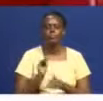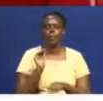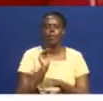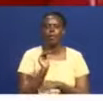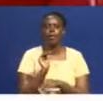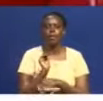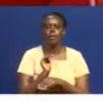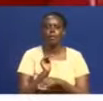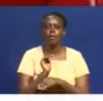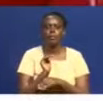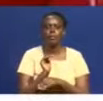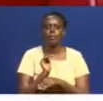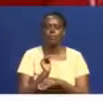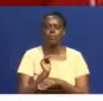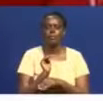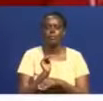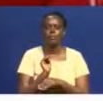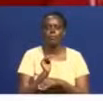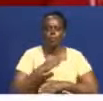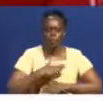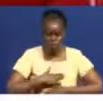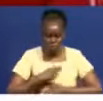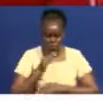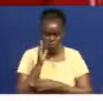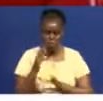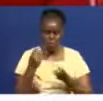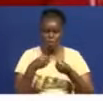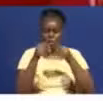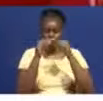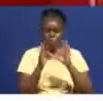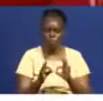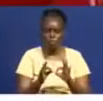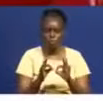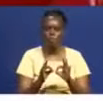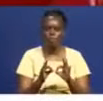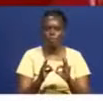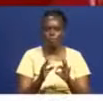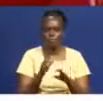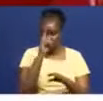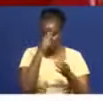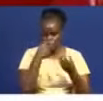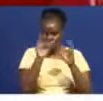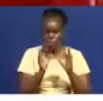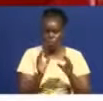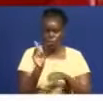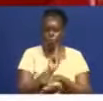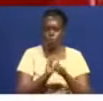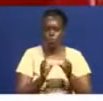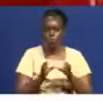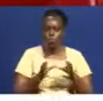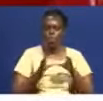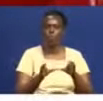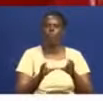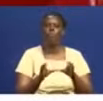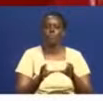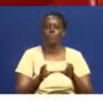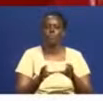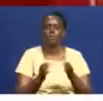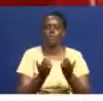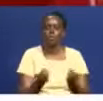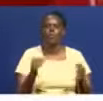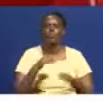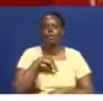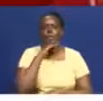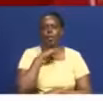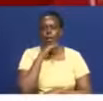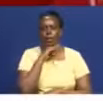Naomba Be Speaker, wale maafisa wote ambao waliweza kutumia nguvu hadi kuangamiza maisha ya watoto